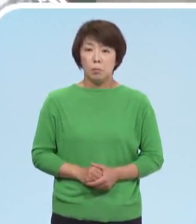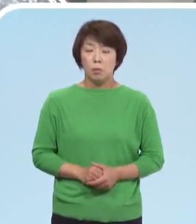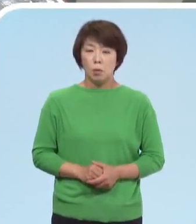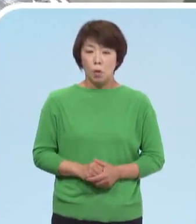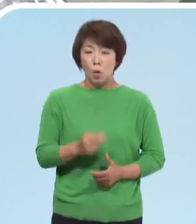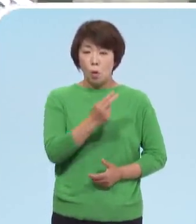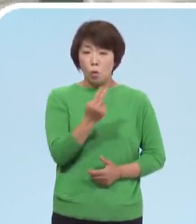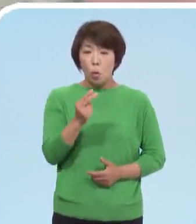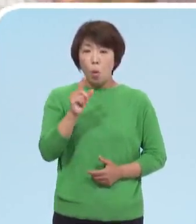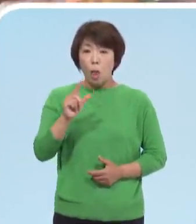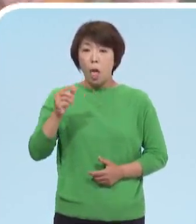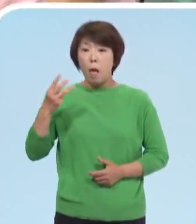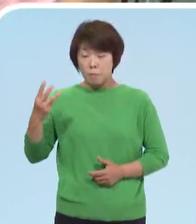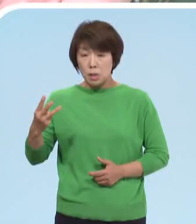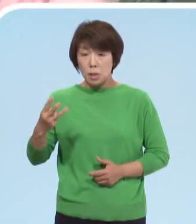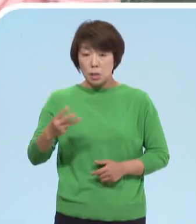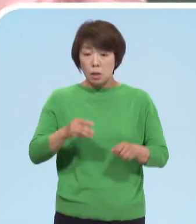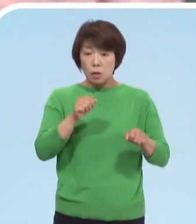いや、ドレミ…え？